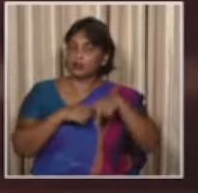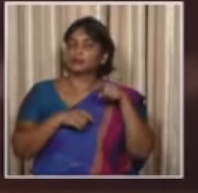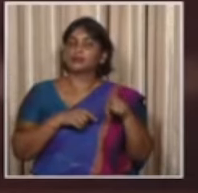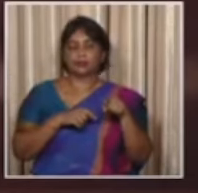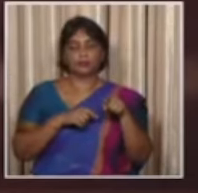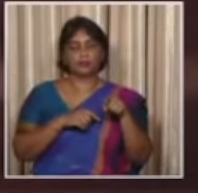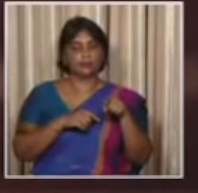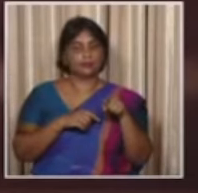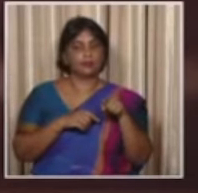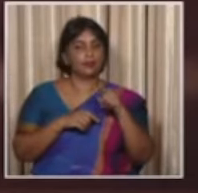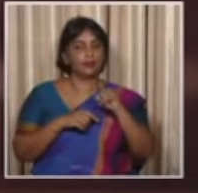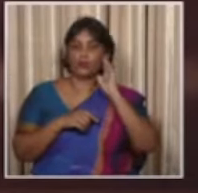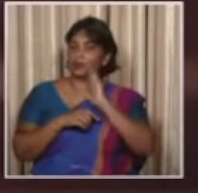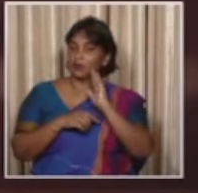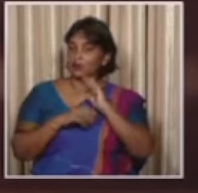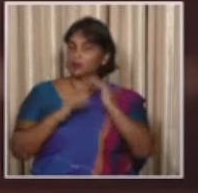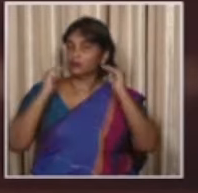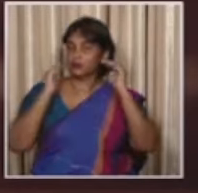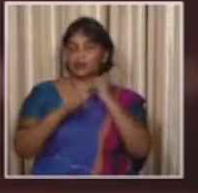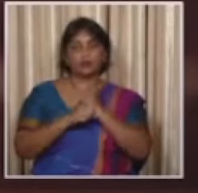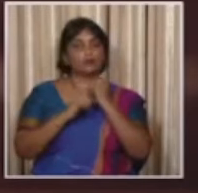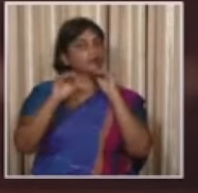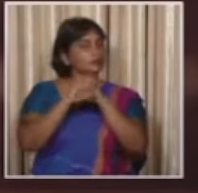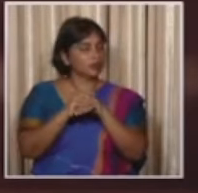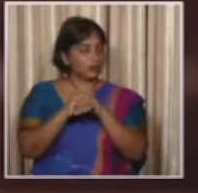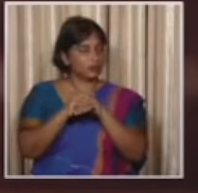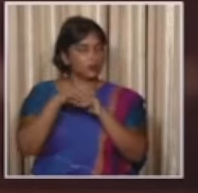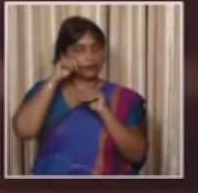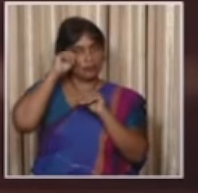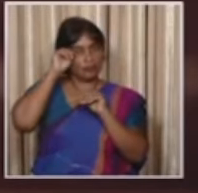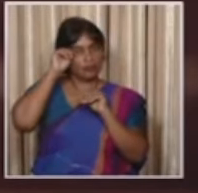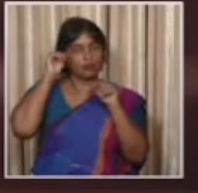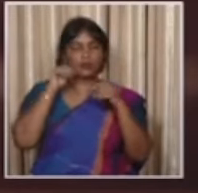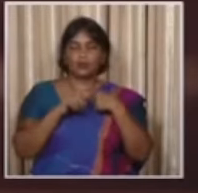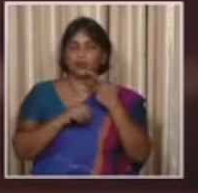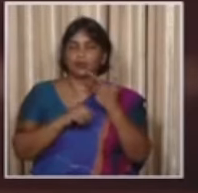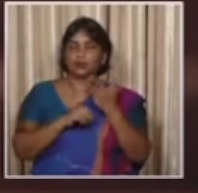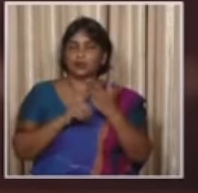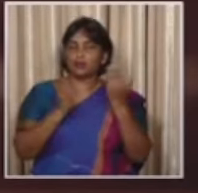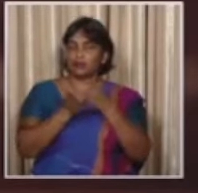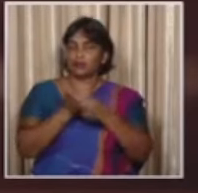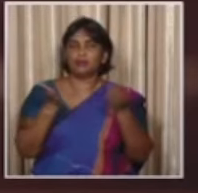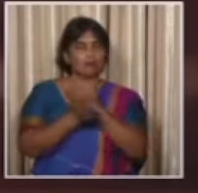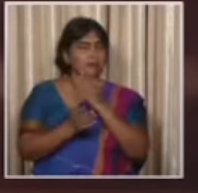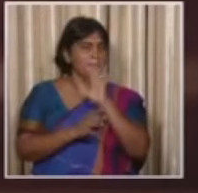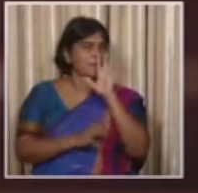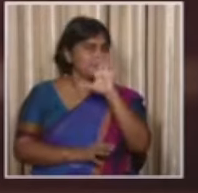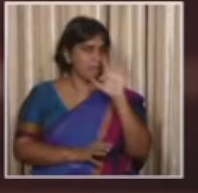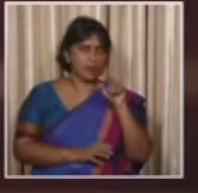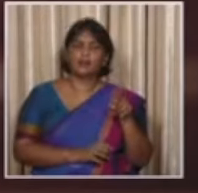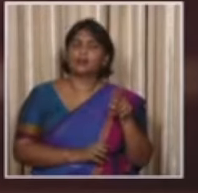තමයි මේ විදේශ රාජතාන්ත්‍රික පත්වීම්. දැන් මිෂන් 55ක් තිබෙනවා. දැන්